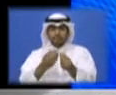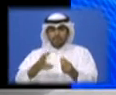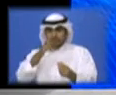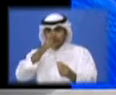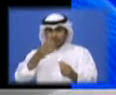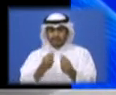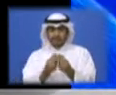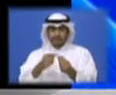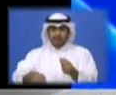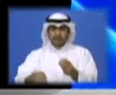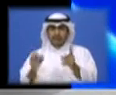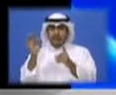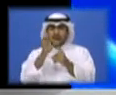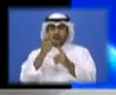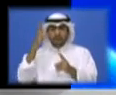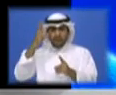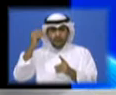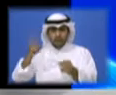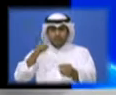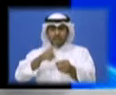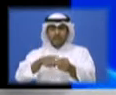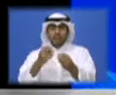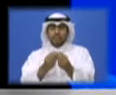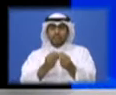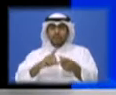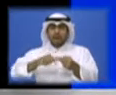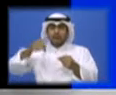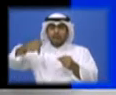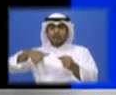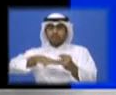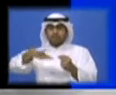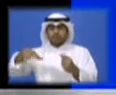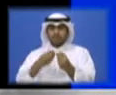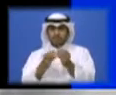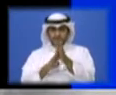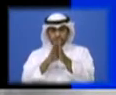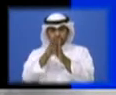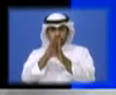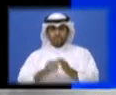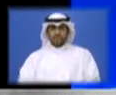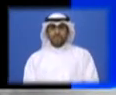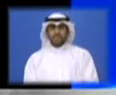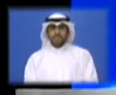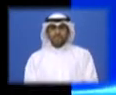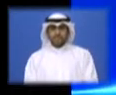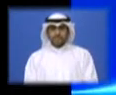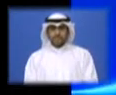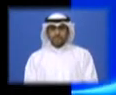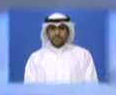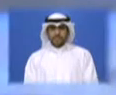والتي تهدف إلى تحقيق المزيد من التعاون العسكري بين القوات المسلحة بدول مجلس التعاون.